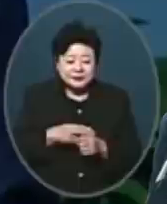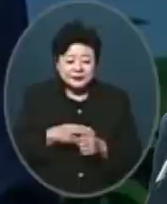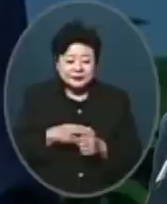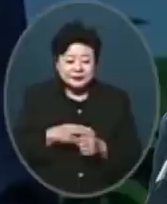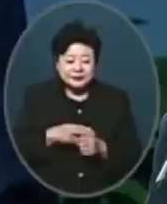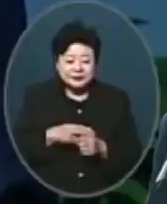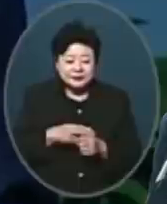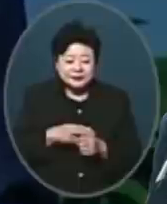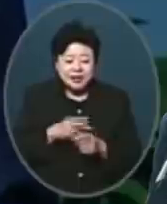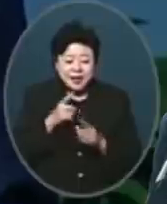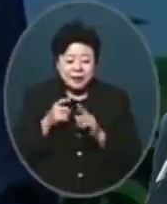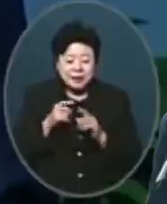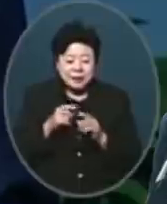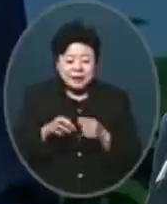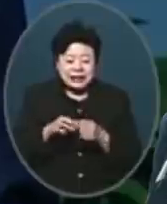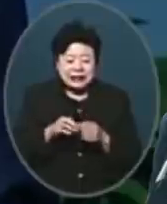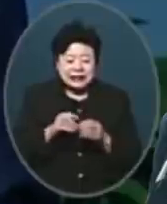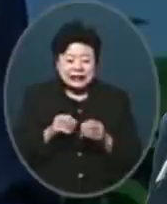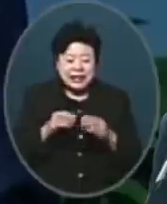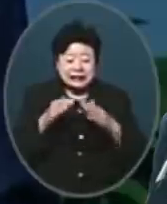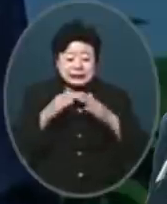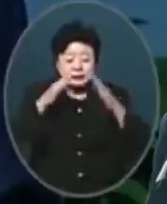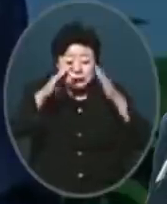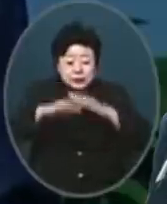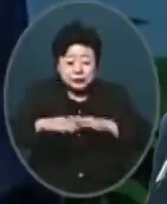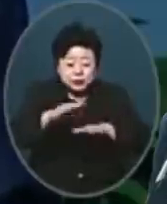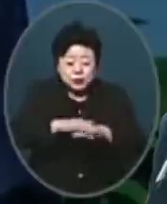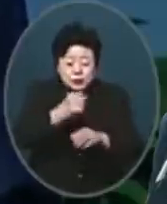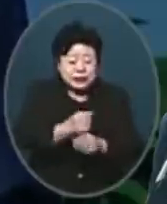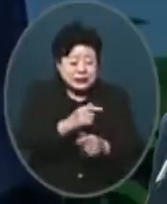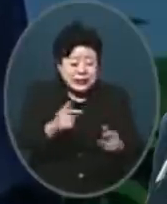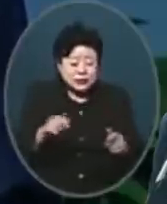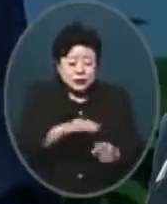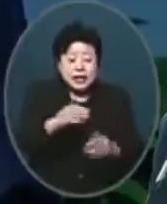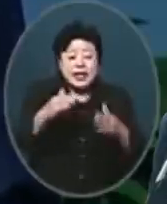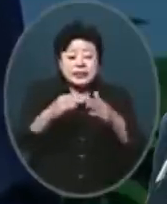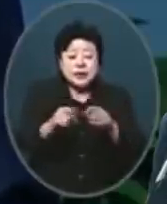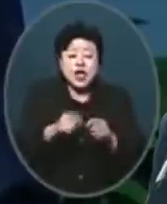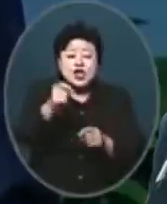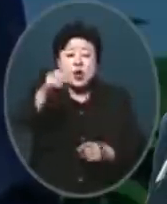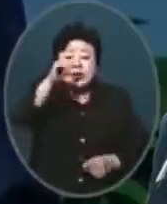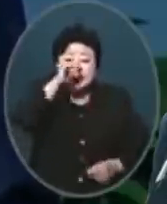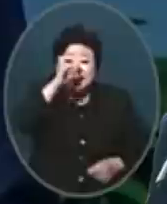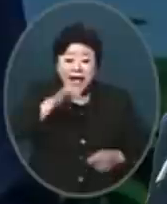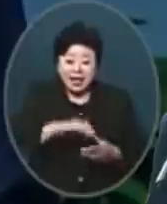기록하기를 만일 땅에 있는 장막집이 무너지면 손으로 짓지 않은 우리의 집이 영원히 있다.